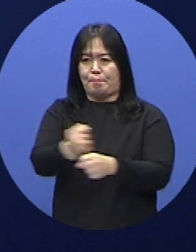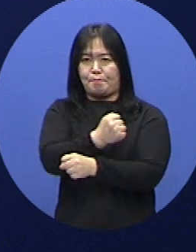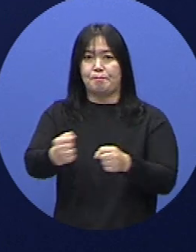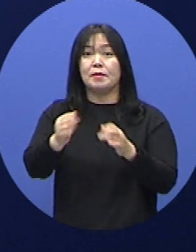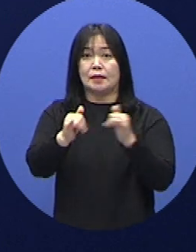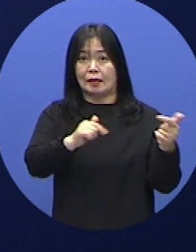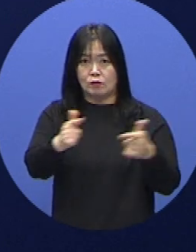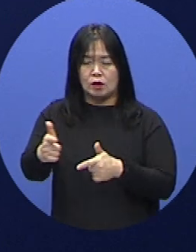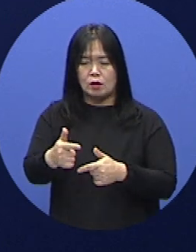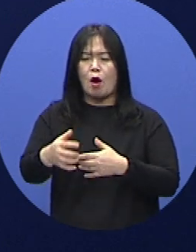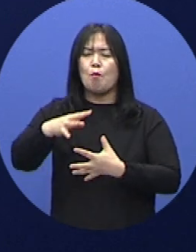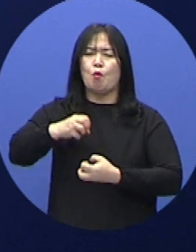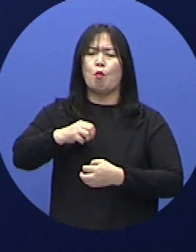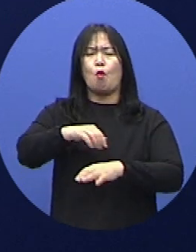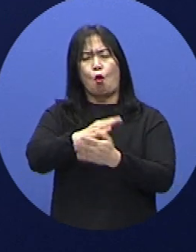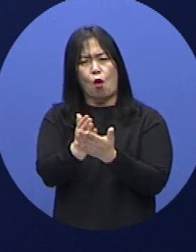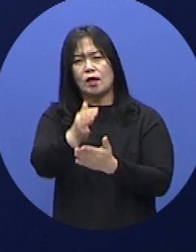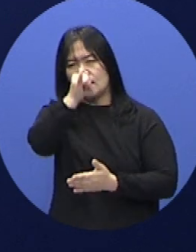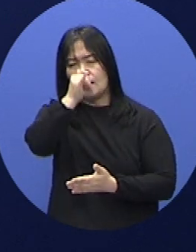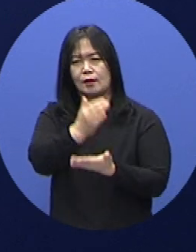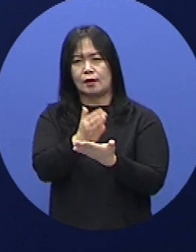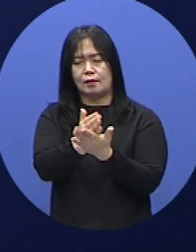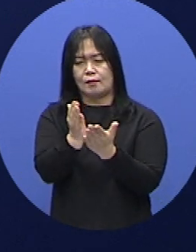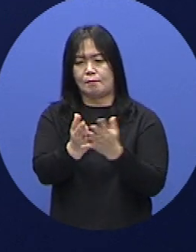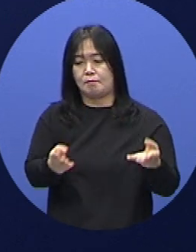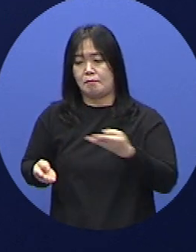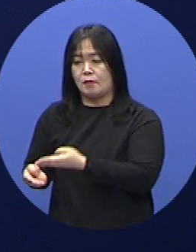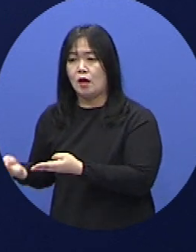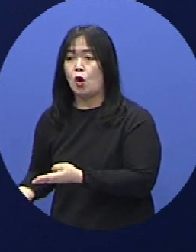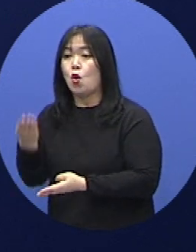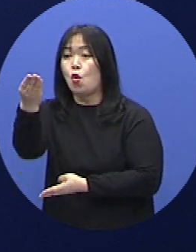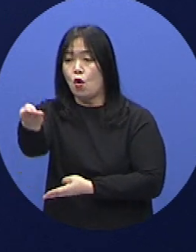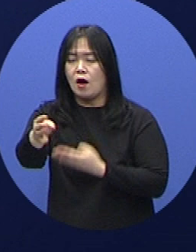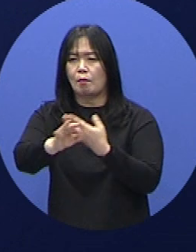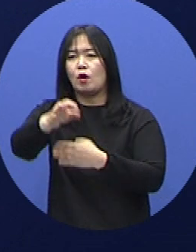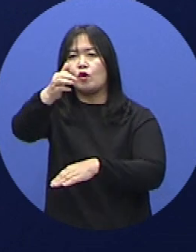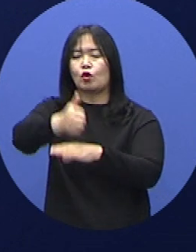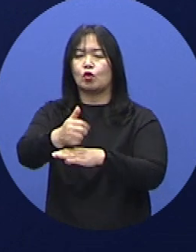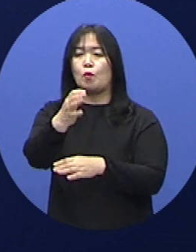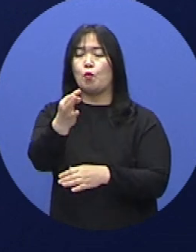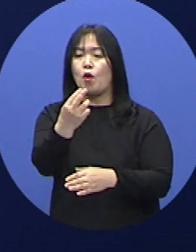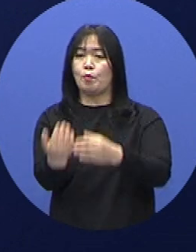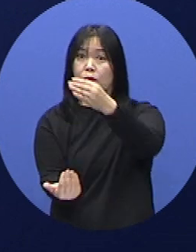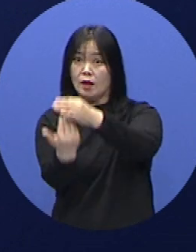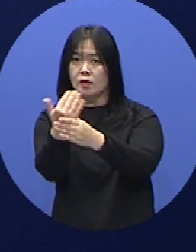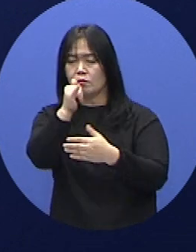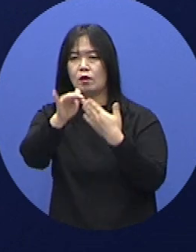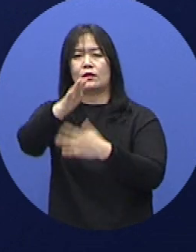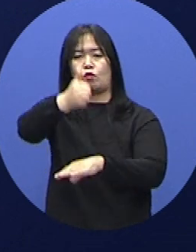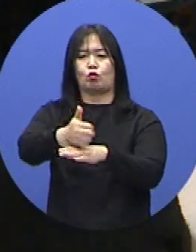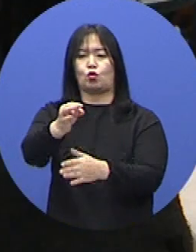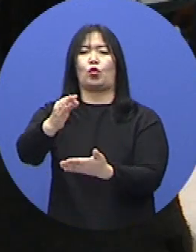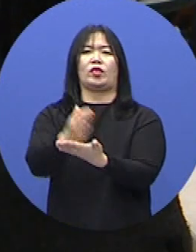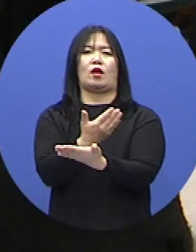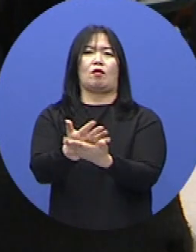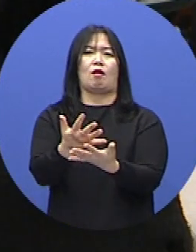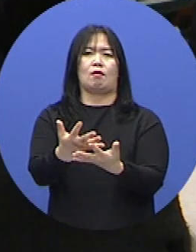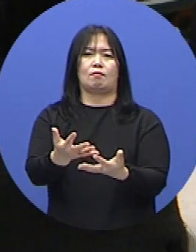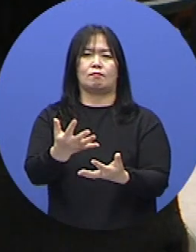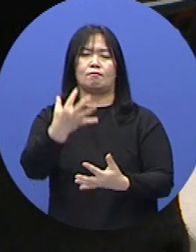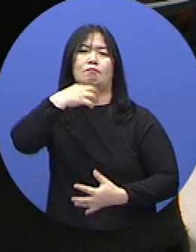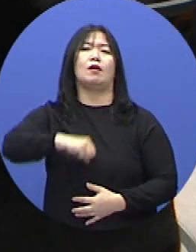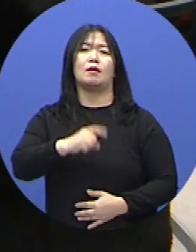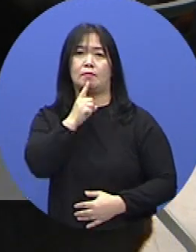병원에서 협심증 등 허위 진단서를 발급받아 보험금이 나오면 이를 나눠 가진 혐의를 받고 있습니다.